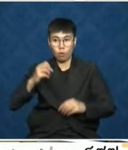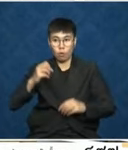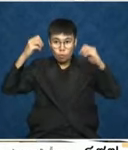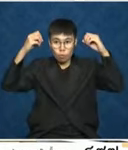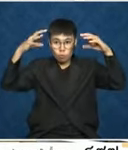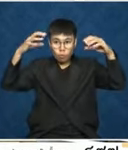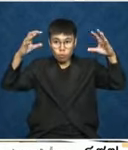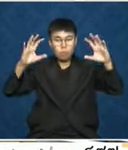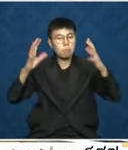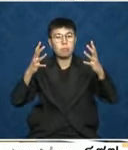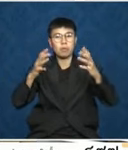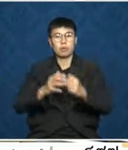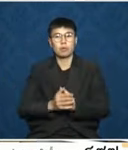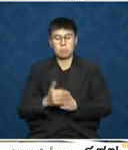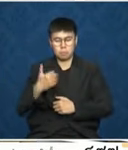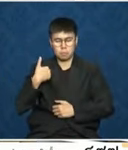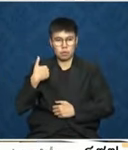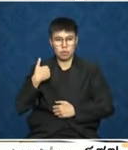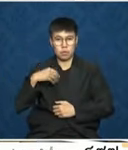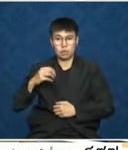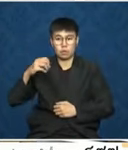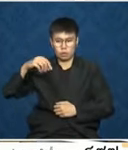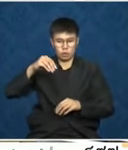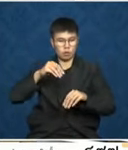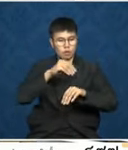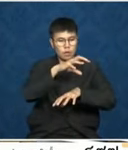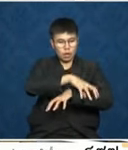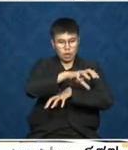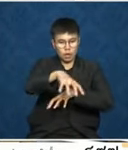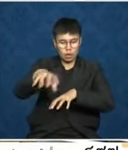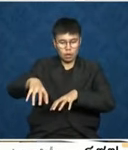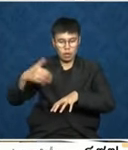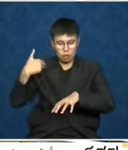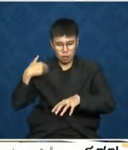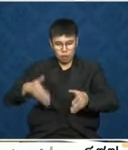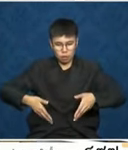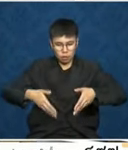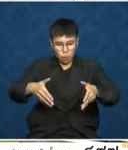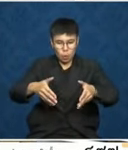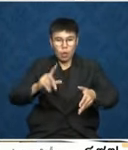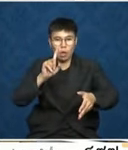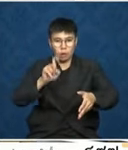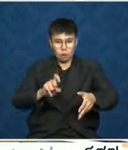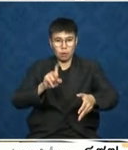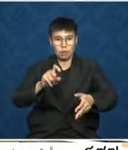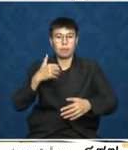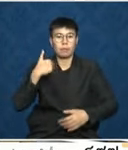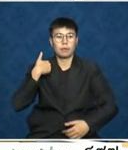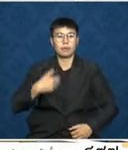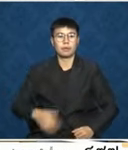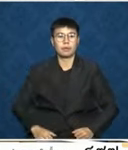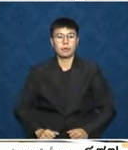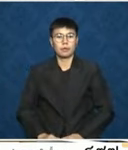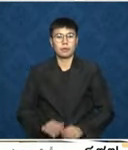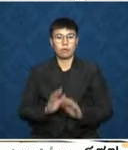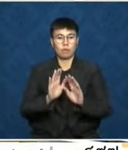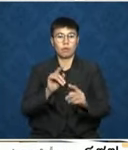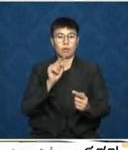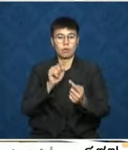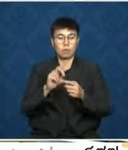ทางครับท่านประธานยังมีอีกหลายจุดที่ไม่มีไฟส่องสว่างแล้วก็มีผิวการจราจรที่ชำรุดในหลายจุดครับท่านประธานขอฝาก